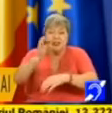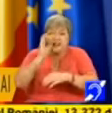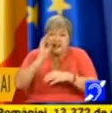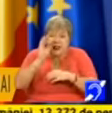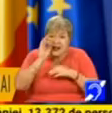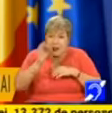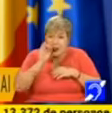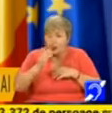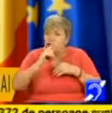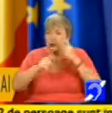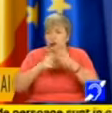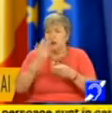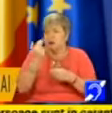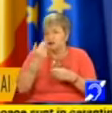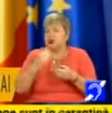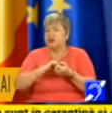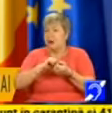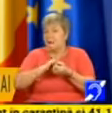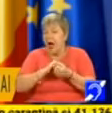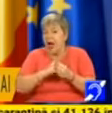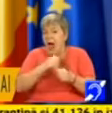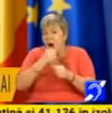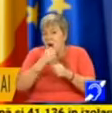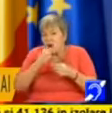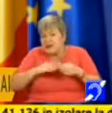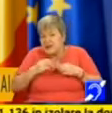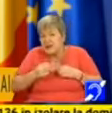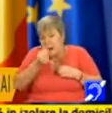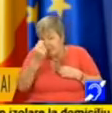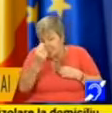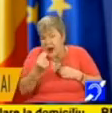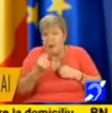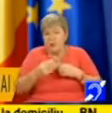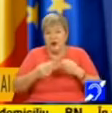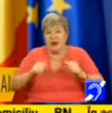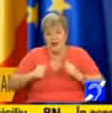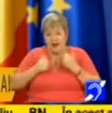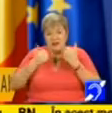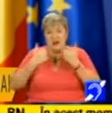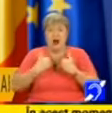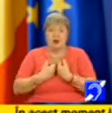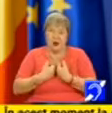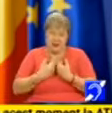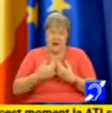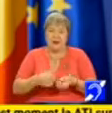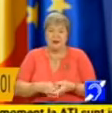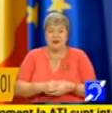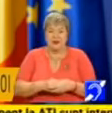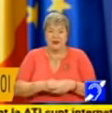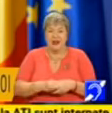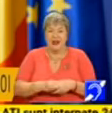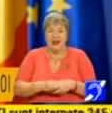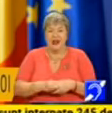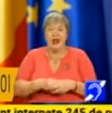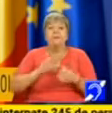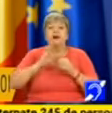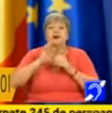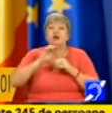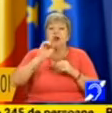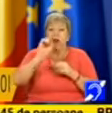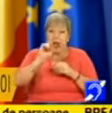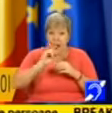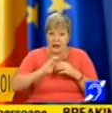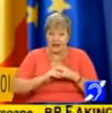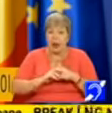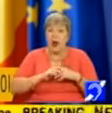o îmbunătățire a traiului nostru, a fiecăruia. Aceste măsuri